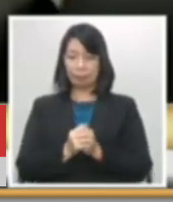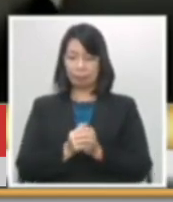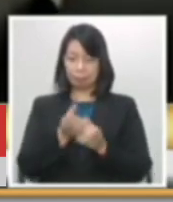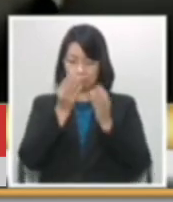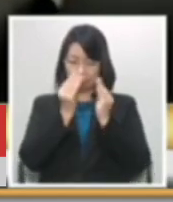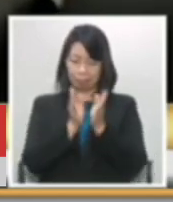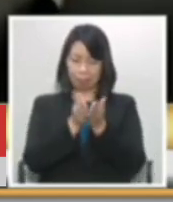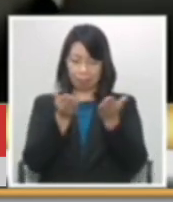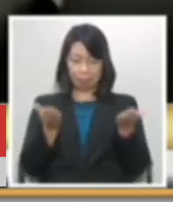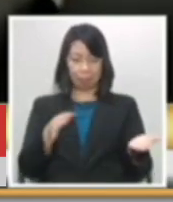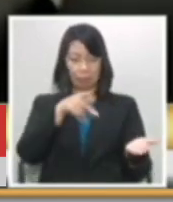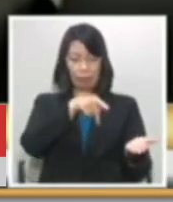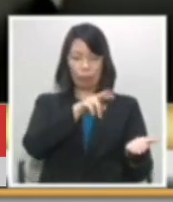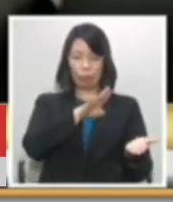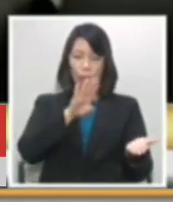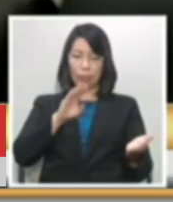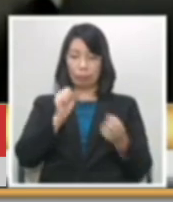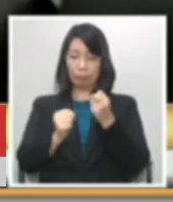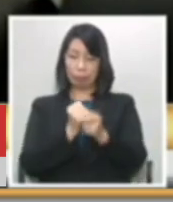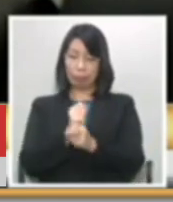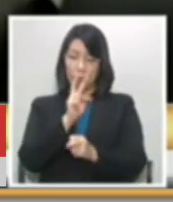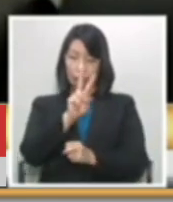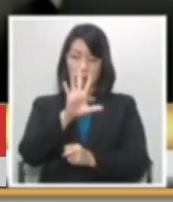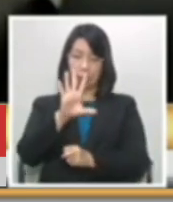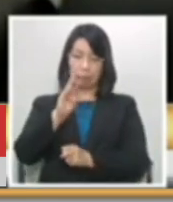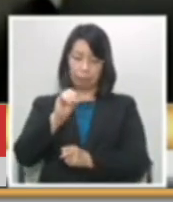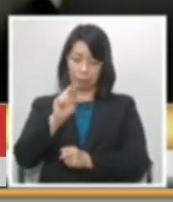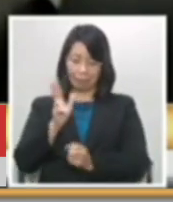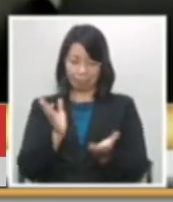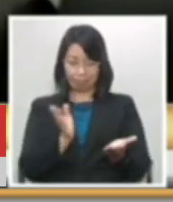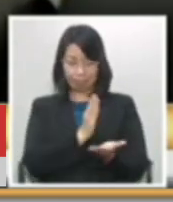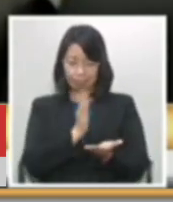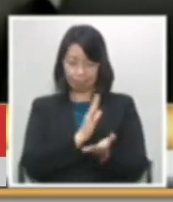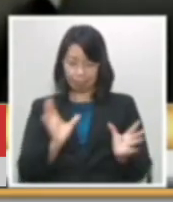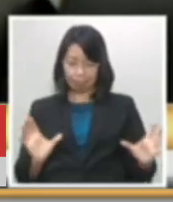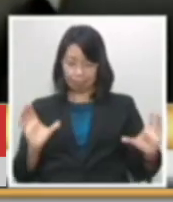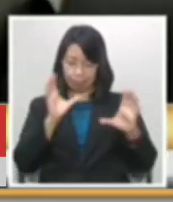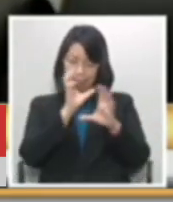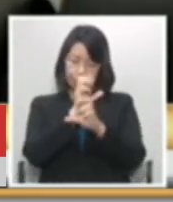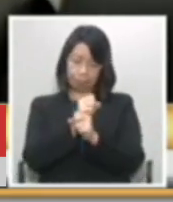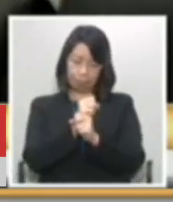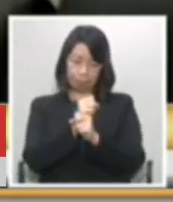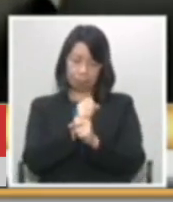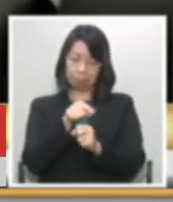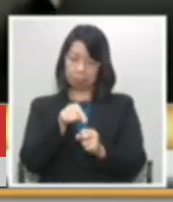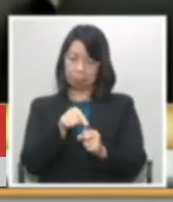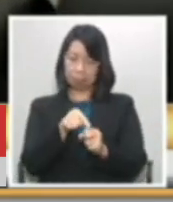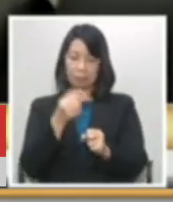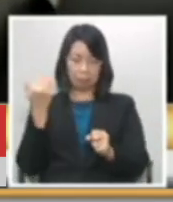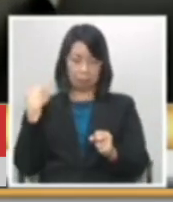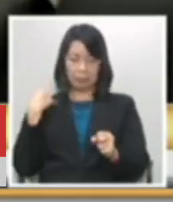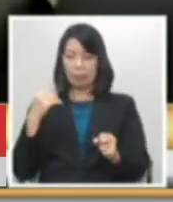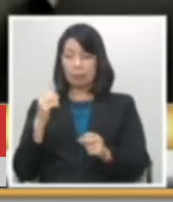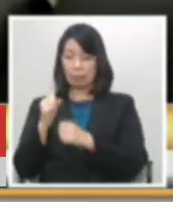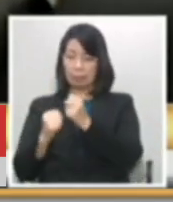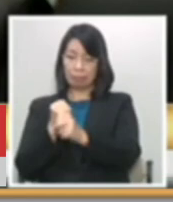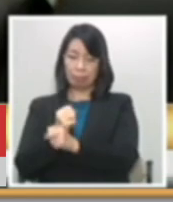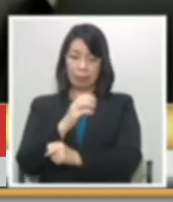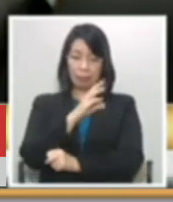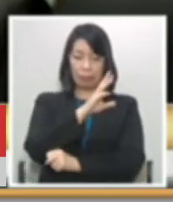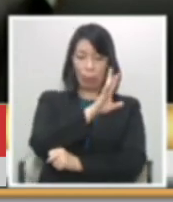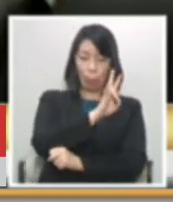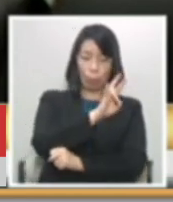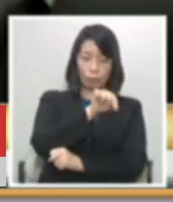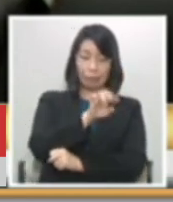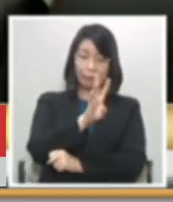พ.ศ. 2563มีภาพรวมที่ปรับขึ้นจากปีที่ผ่านมาร้อยละ 6.7 แต่มีกระ